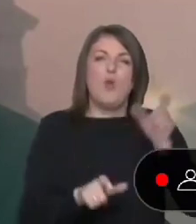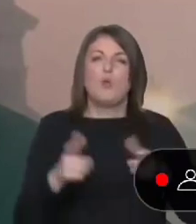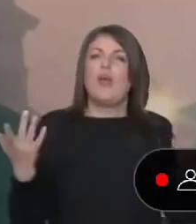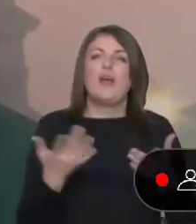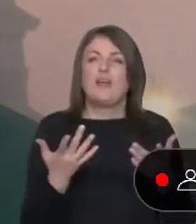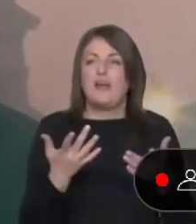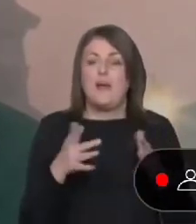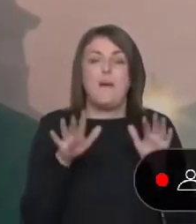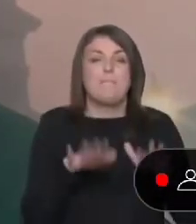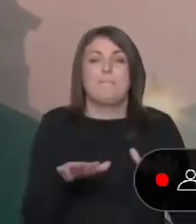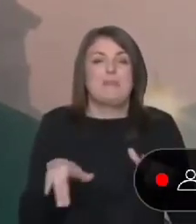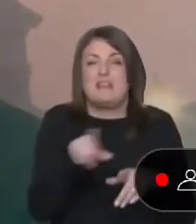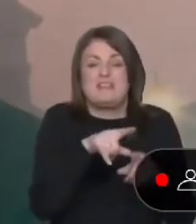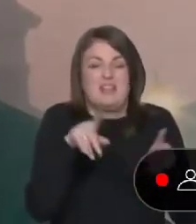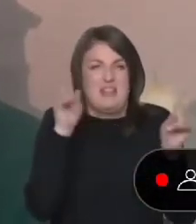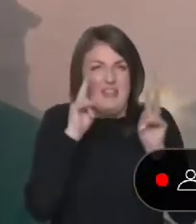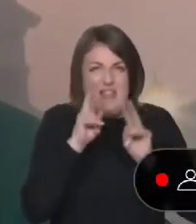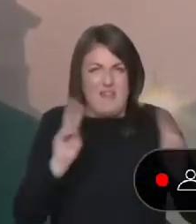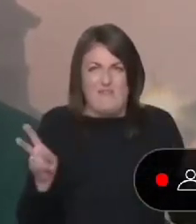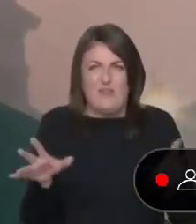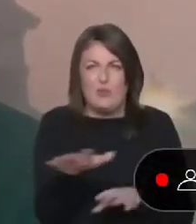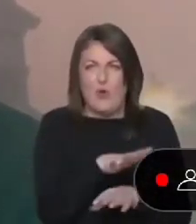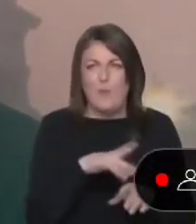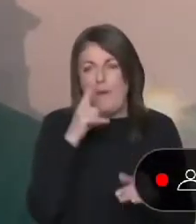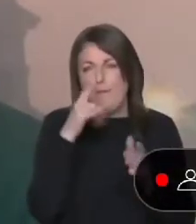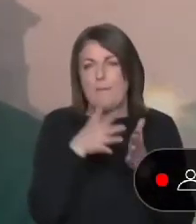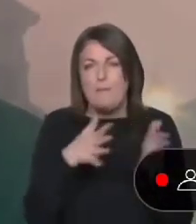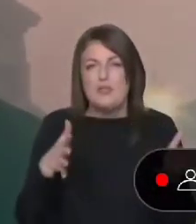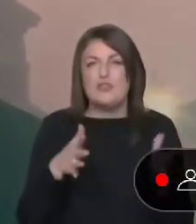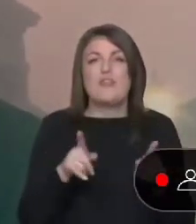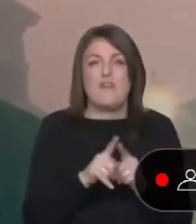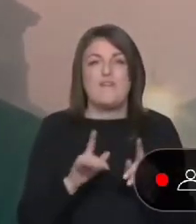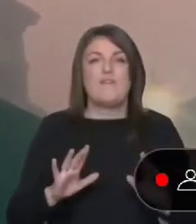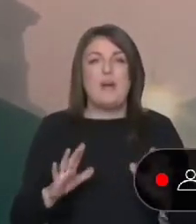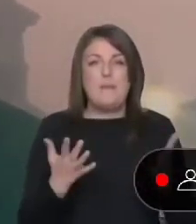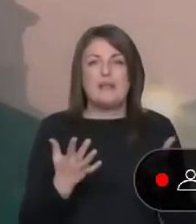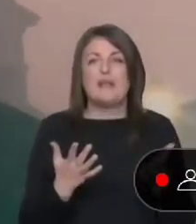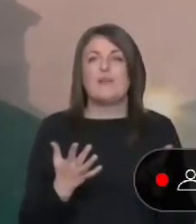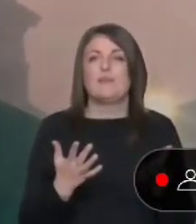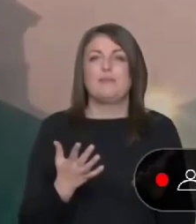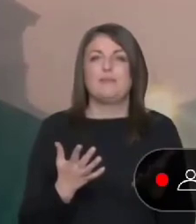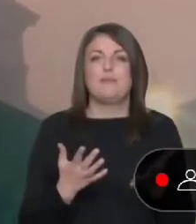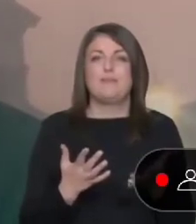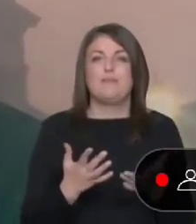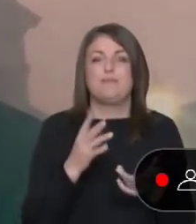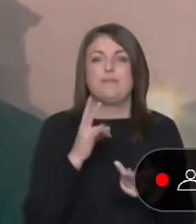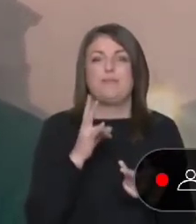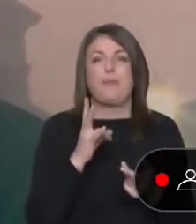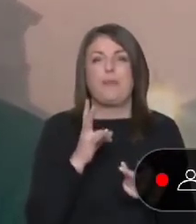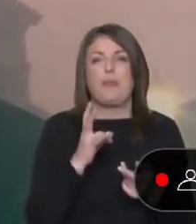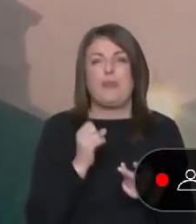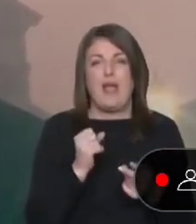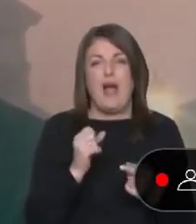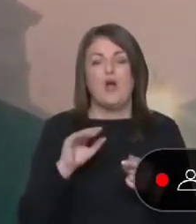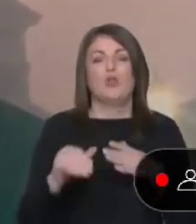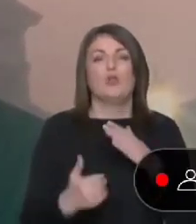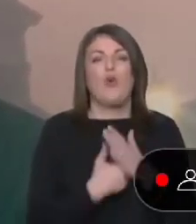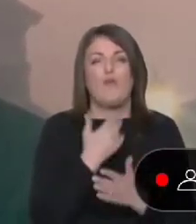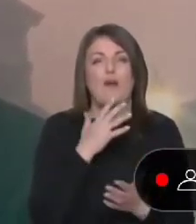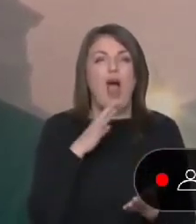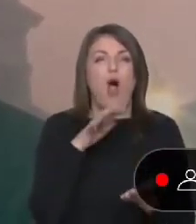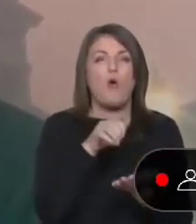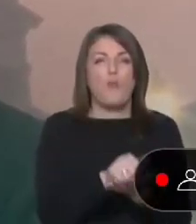які місцеві навіть невідомі в більшості років на нових окупованих